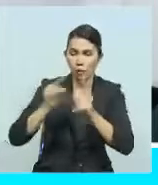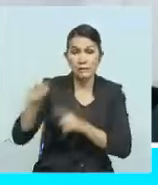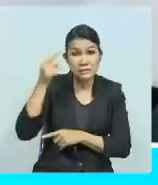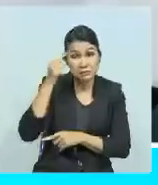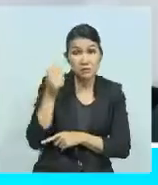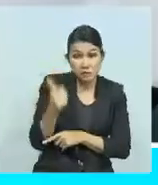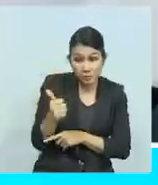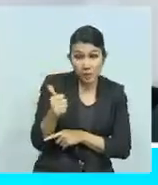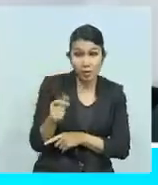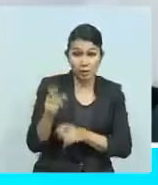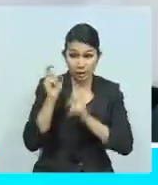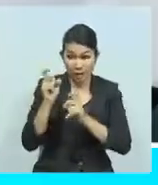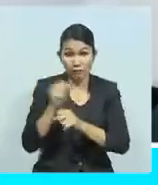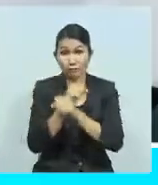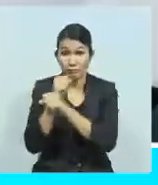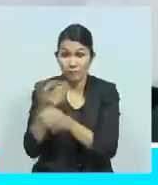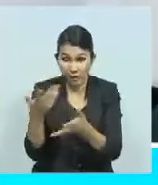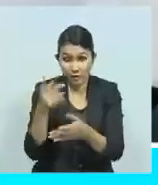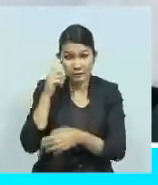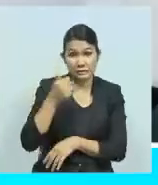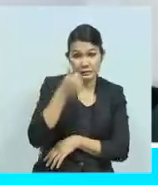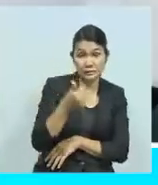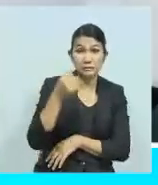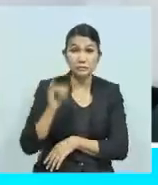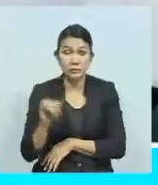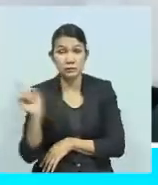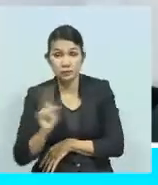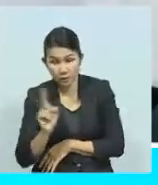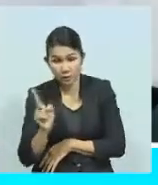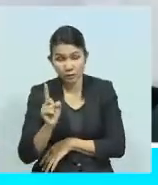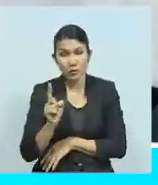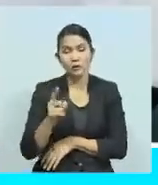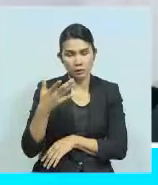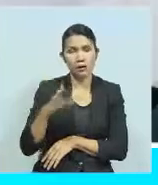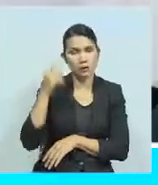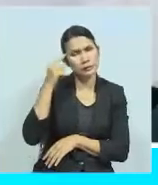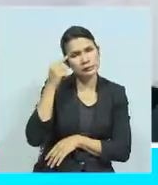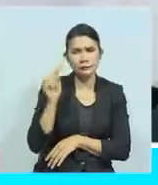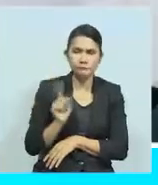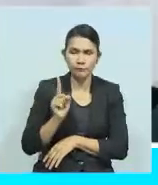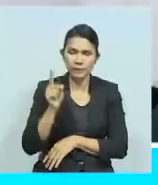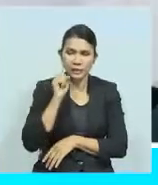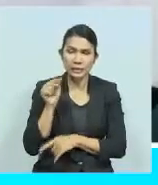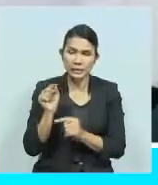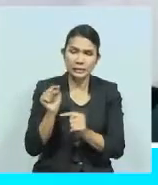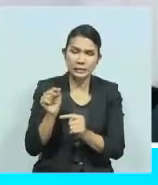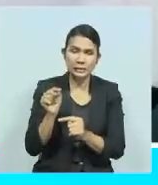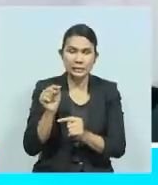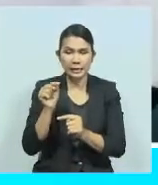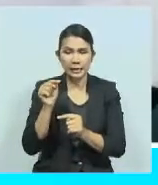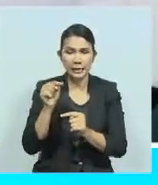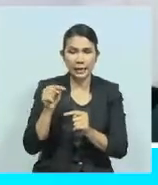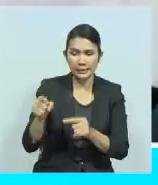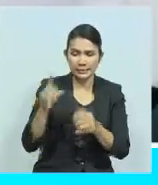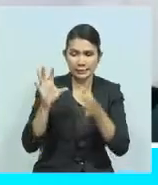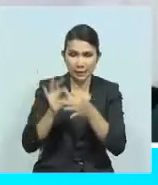ามันโอเคไหมมันปลอดภัยหรือเปล่ามันมีข้อดีไม่ดียังไงแล้วเท่าไหร่ที่มันน่าจะเป็นจุดที่มันน่าจะเป็น